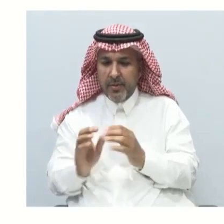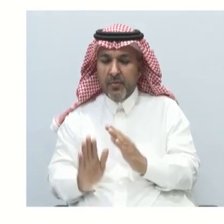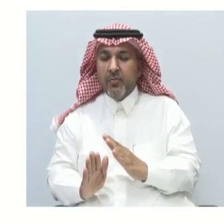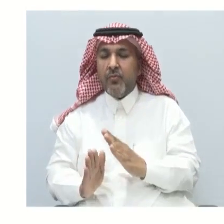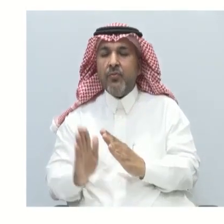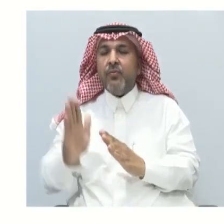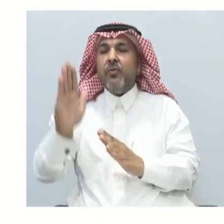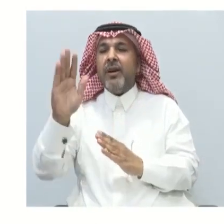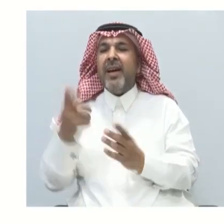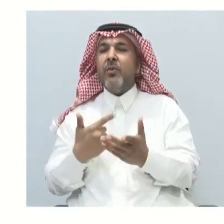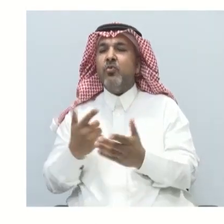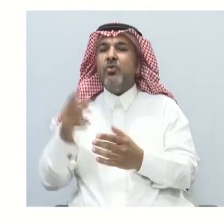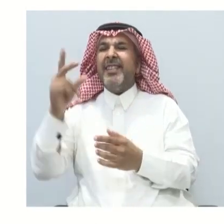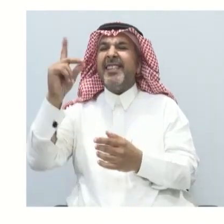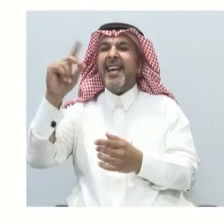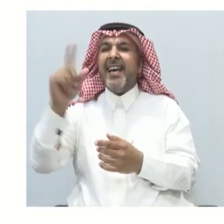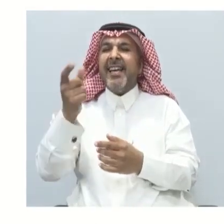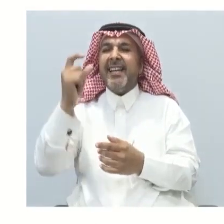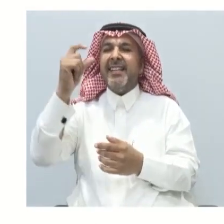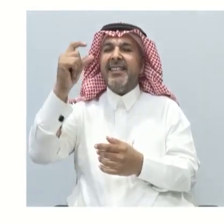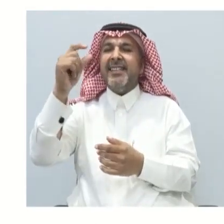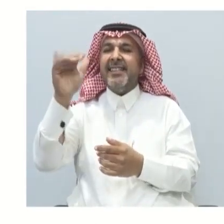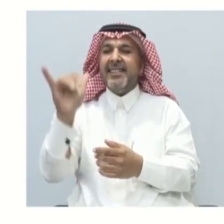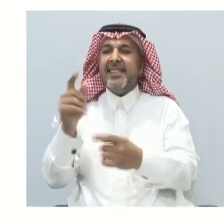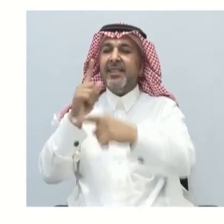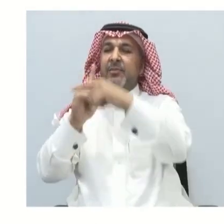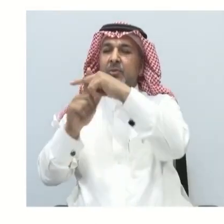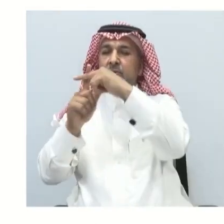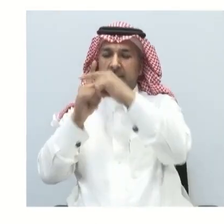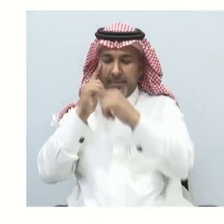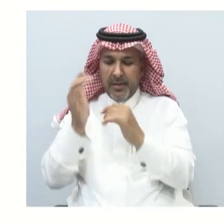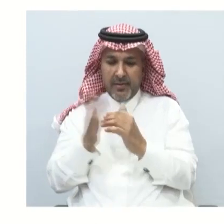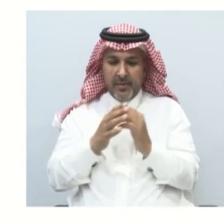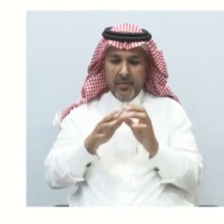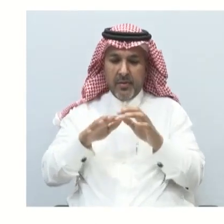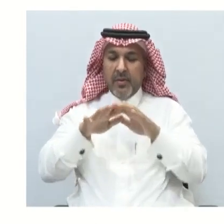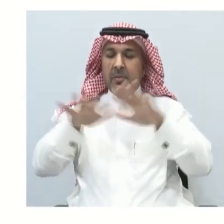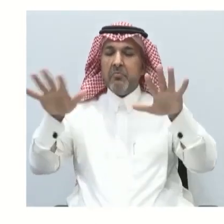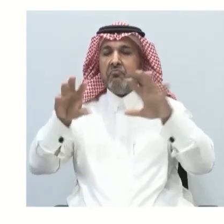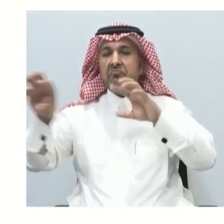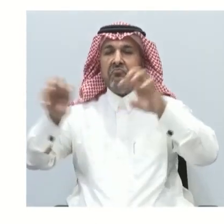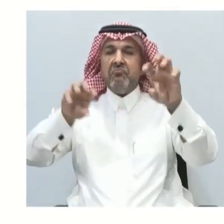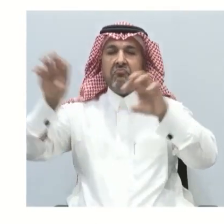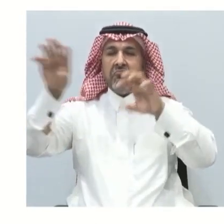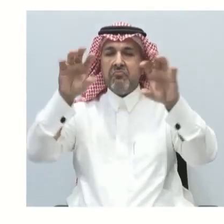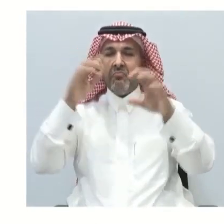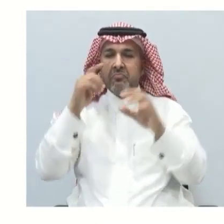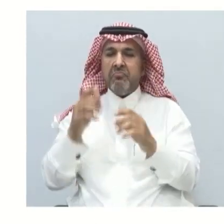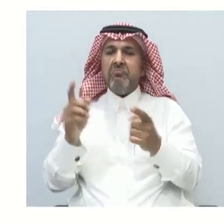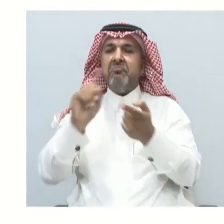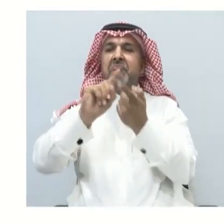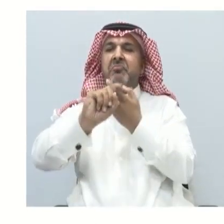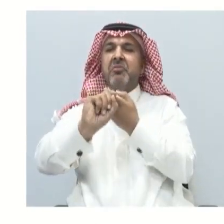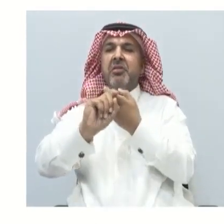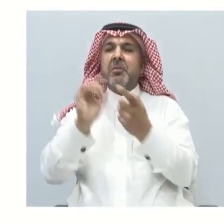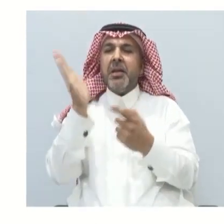هذا ارتباط طردي موجب وهنا البيانات منتشره بشكل عشوائي فبالتالي هنا نقول لا